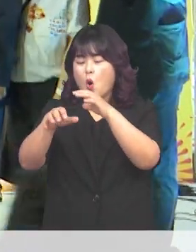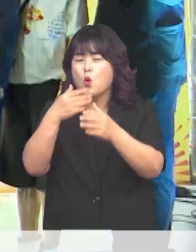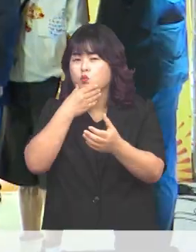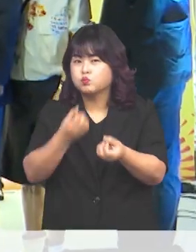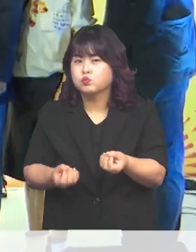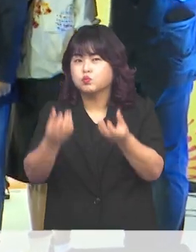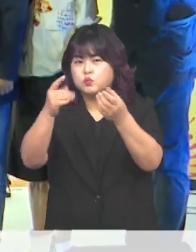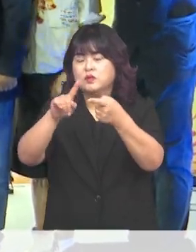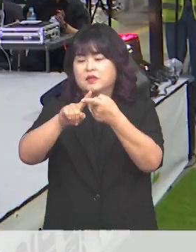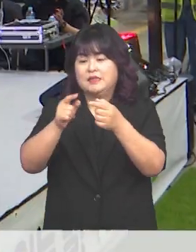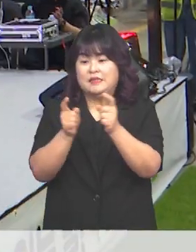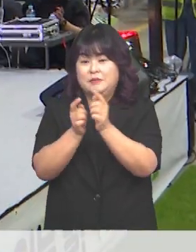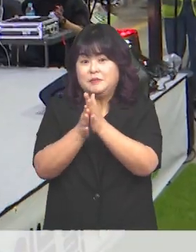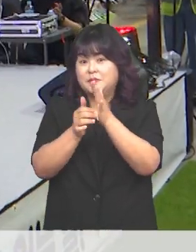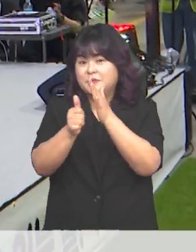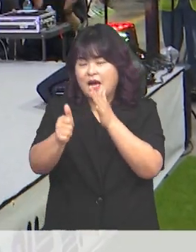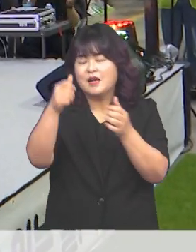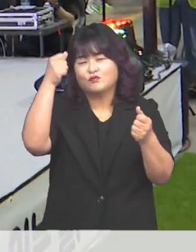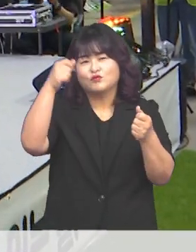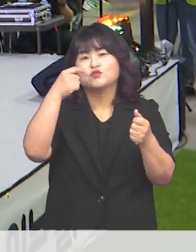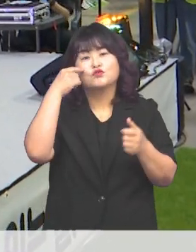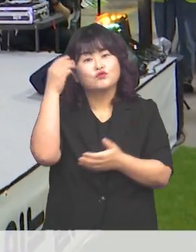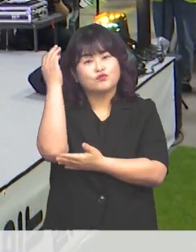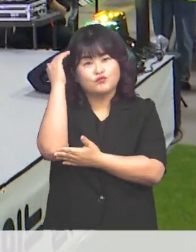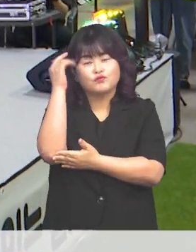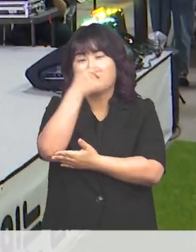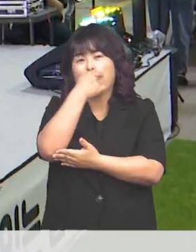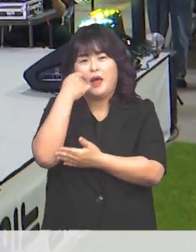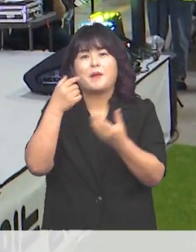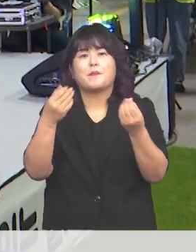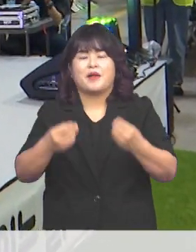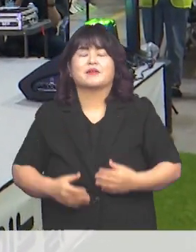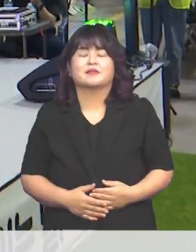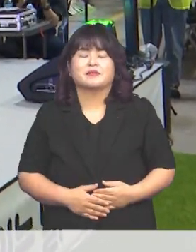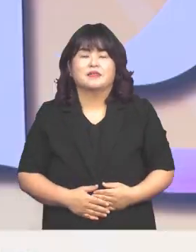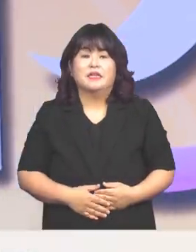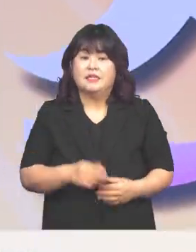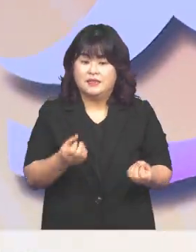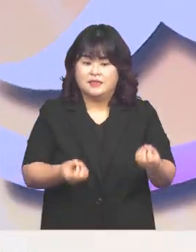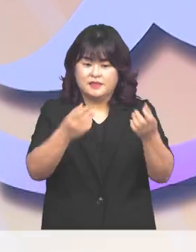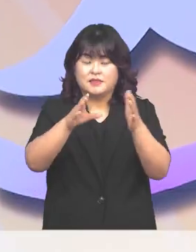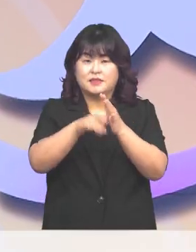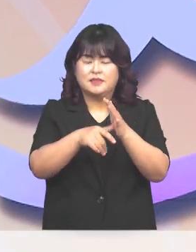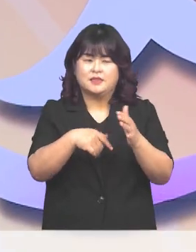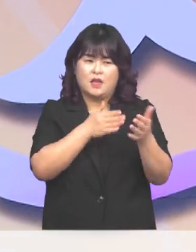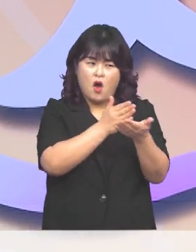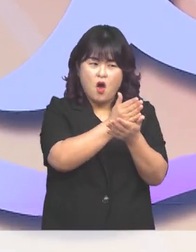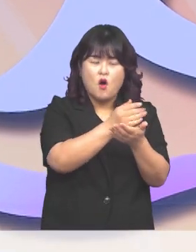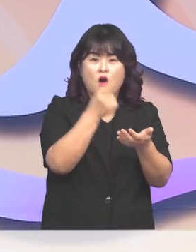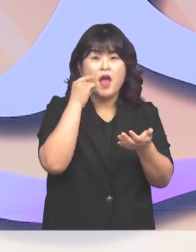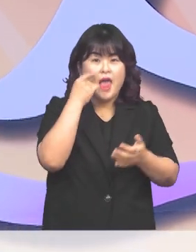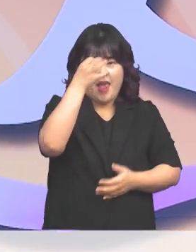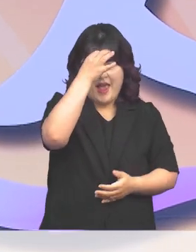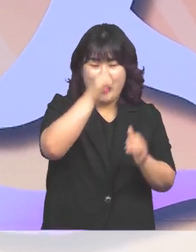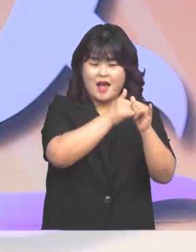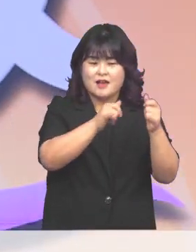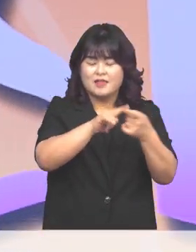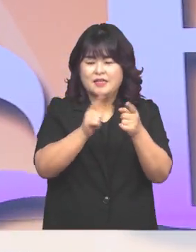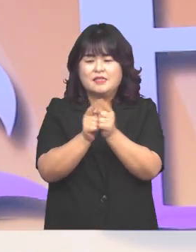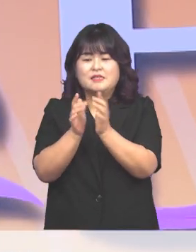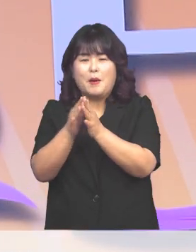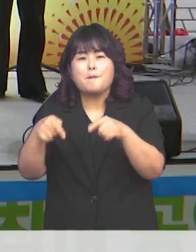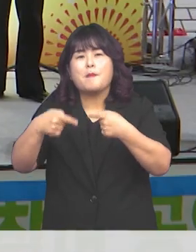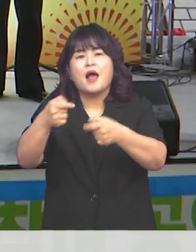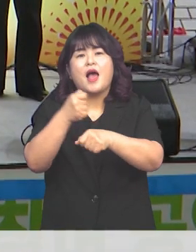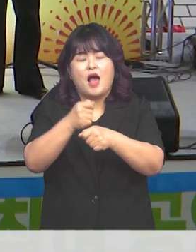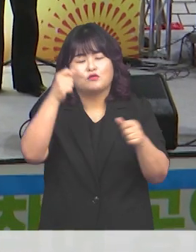축하와 응원의 메시지를 전하고 공연 프로그램을 지켜봤습니다. 이날 행사에는 전문 예술인과 시민이 직접 만든 화려한